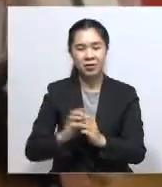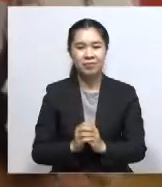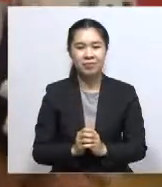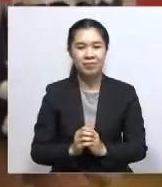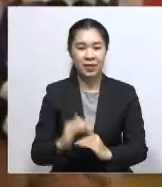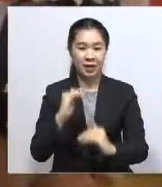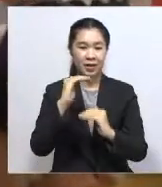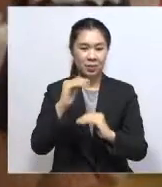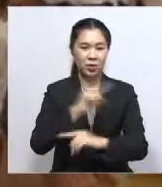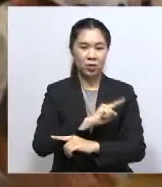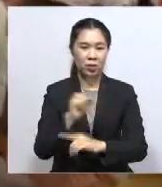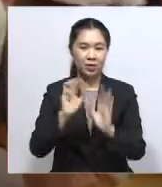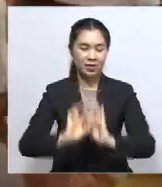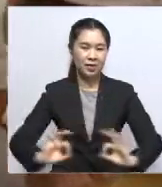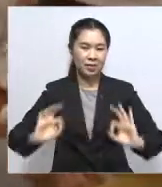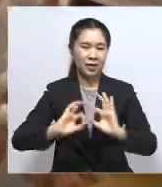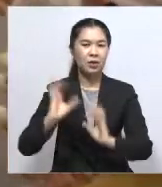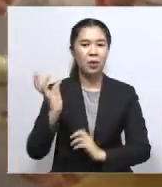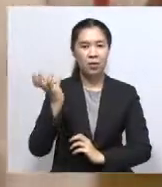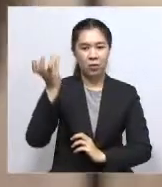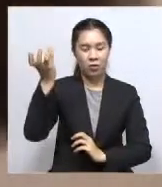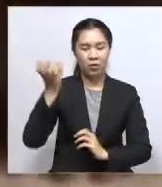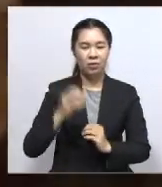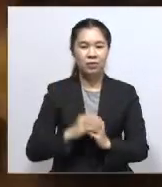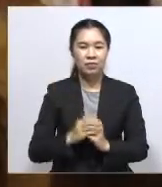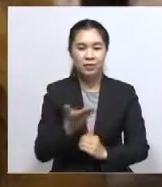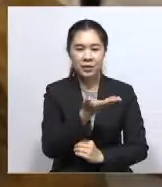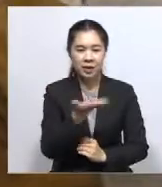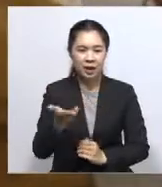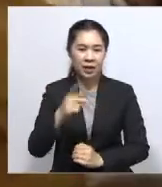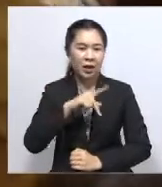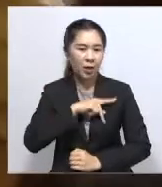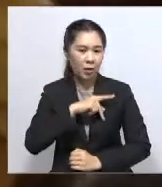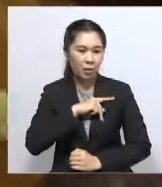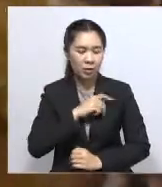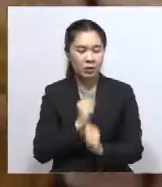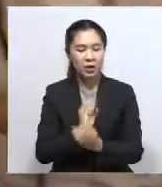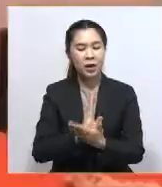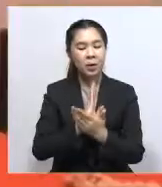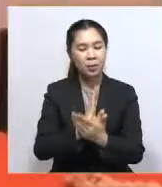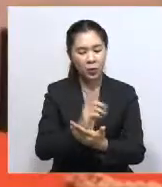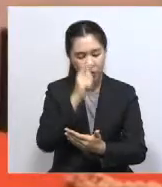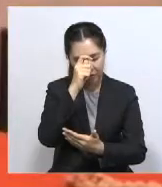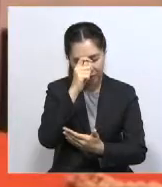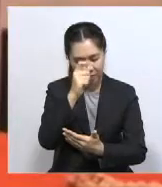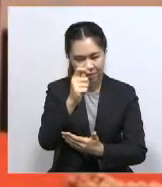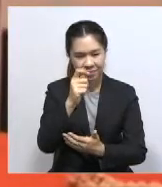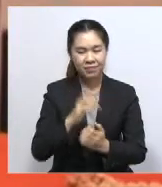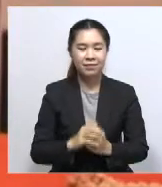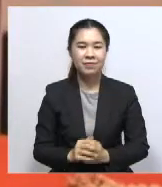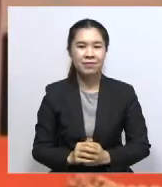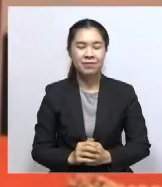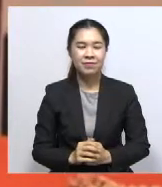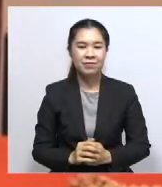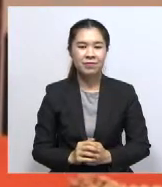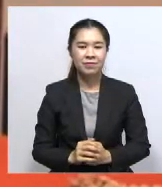ลยกำหนดให้วันนี้เนี่ยเป็นวันสำคัญสากลของโลกเพื่อให้ชาวพุทธได้ทำบุญรำลึกถึงพระมหากรุณาธิคุณของพระองค์นะคะ ใ